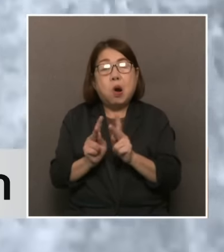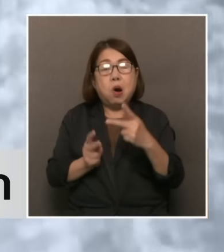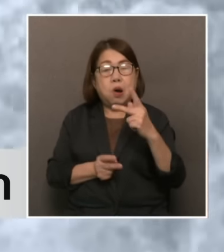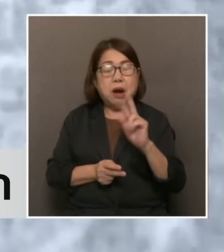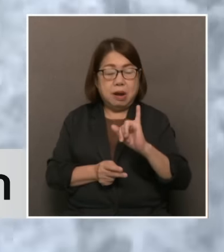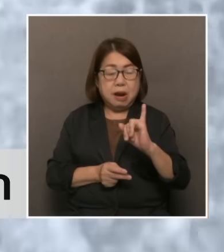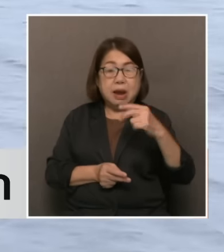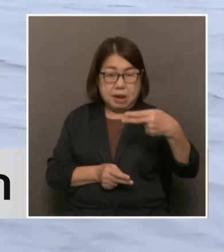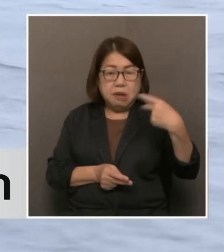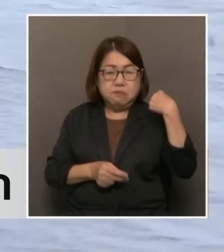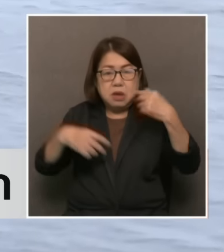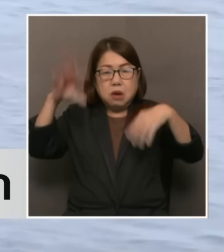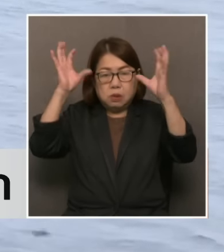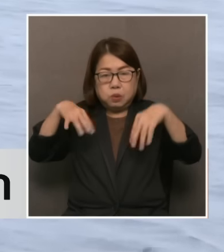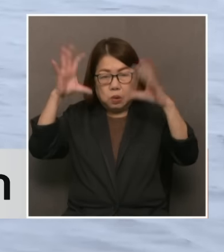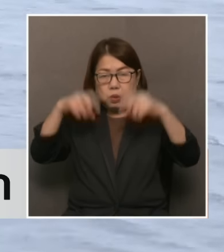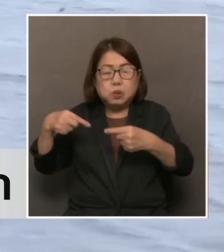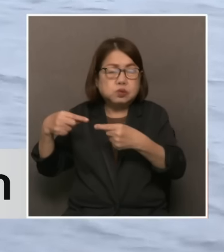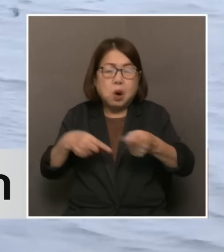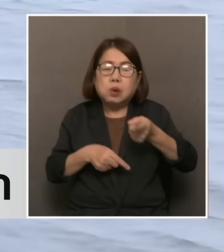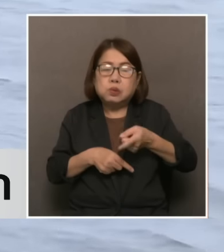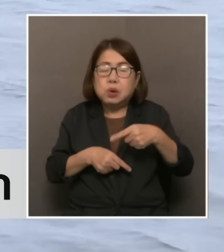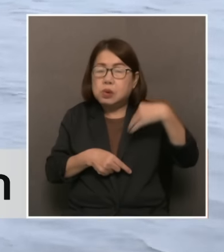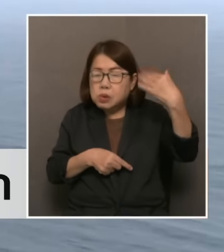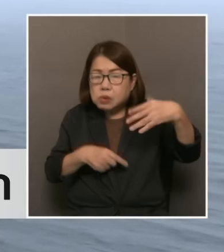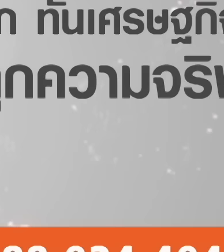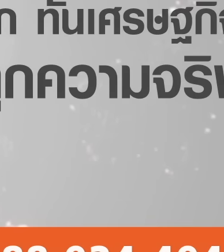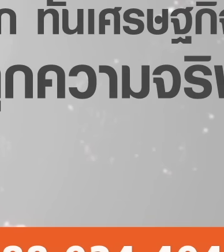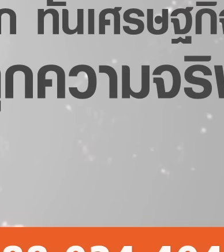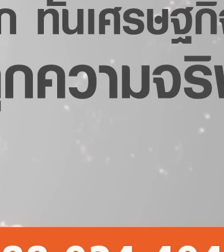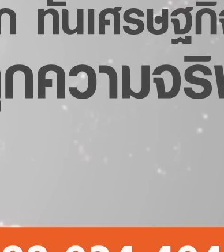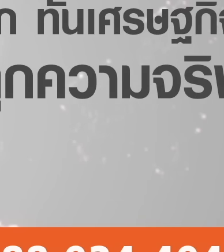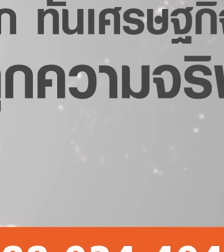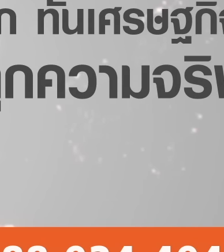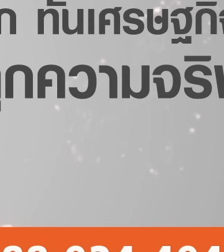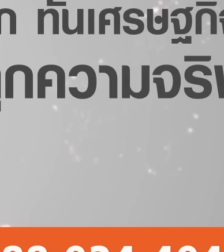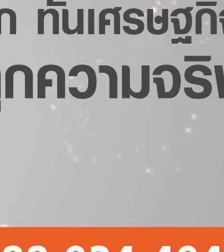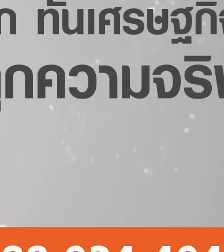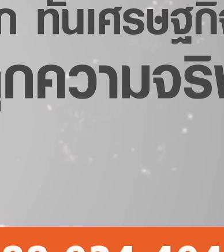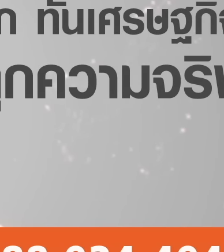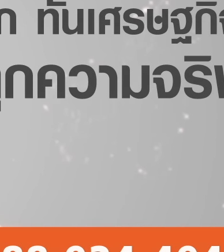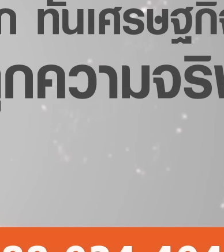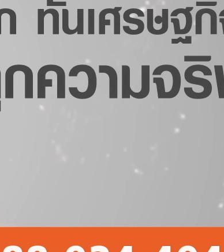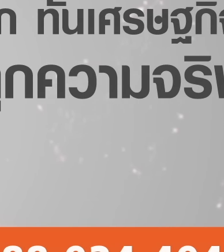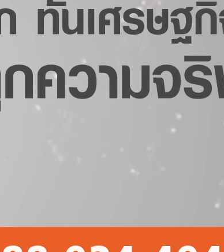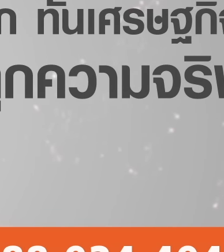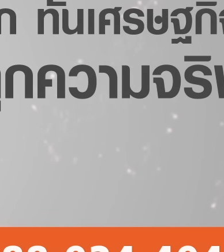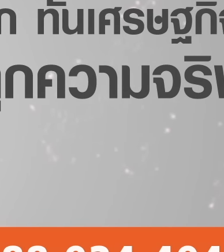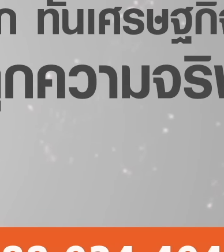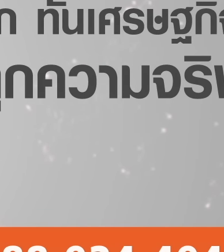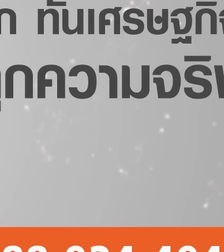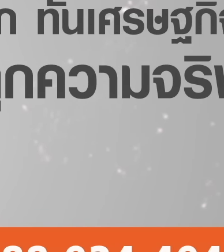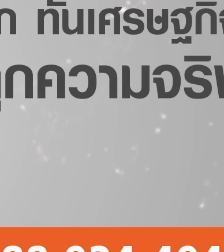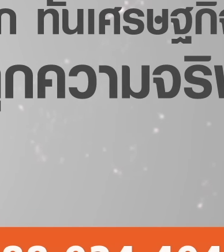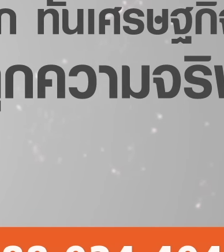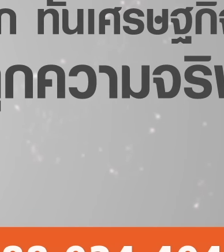หนักต่อไปก่อนที่จะทยอยลดลงครับขอคที่ตดตามรบชมรายการ TNN News เขาวเทีง